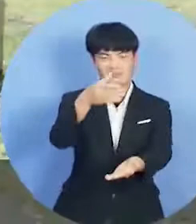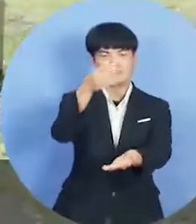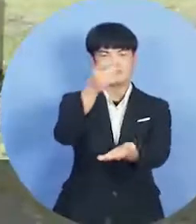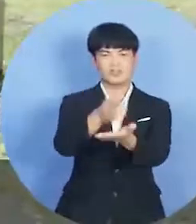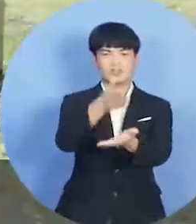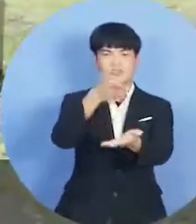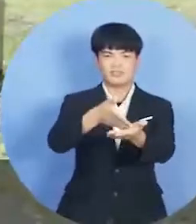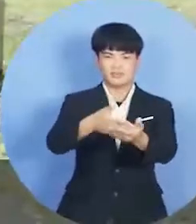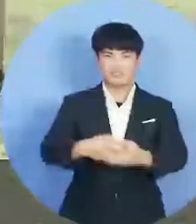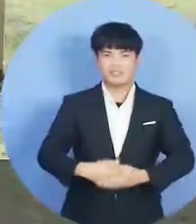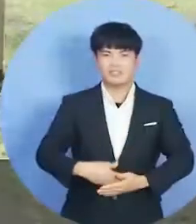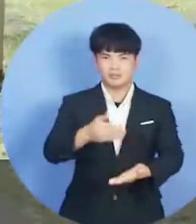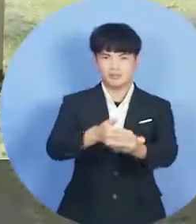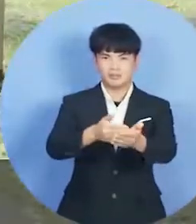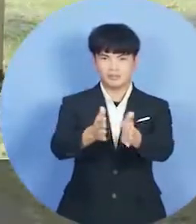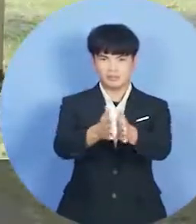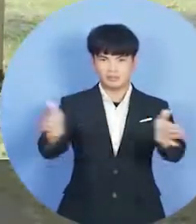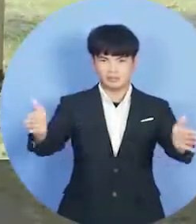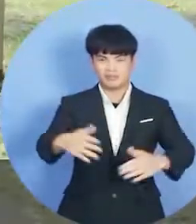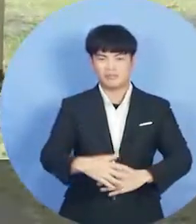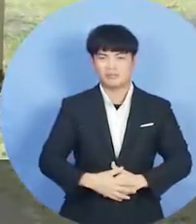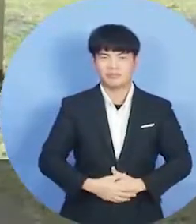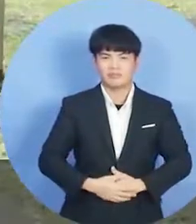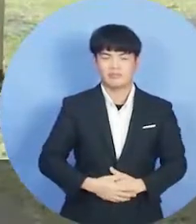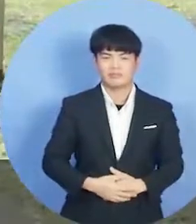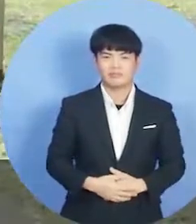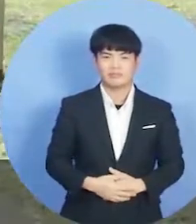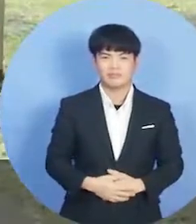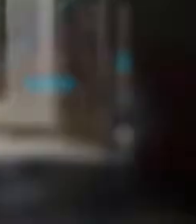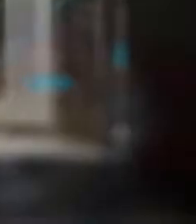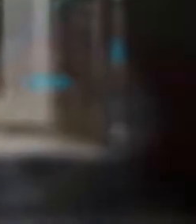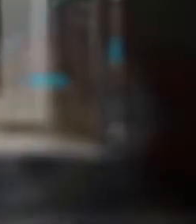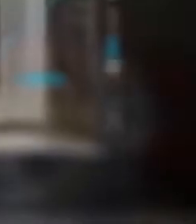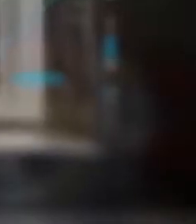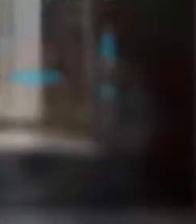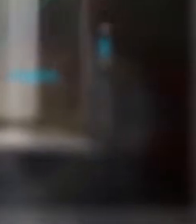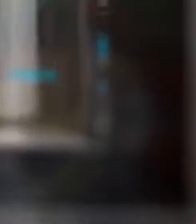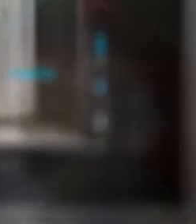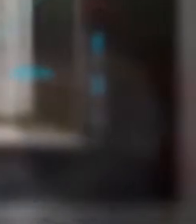시청자 여러분 안녕하십니까? 천안 뉴스입니다. 뉴스 시작하겠습니다.